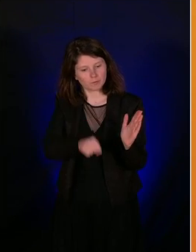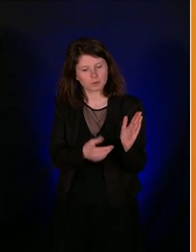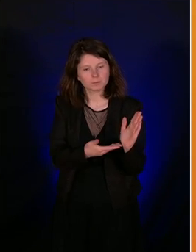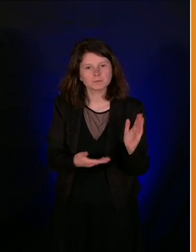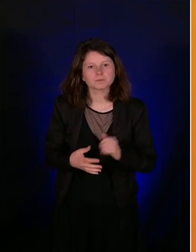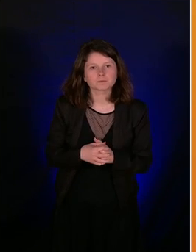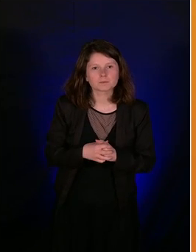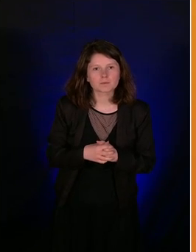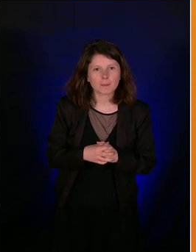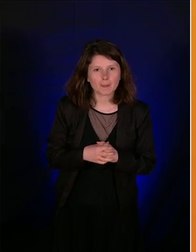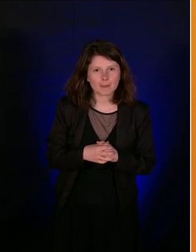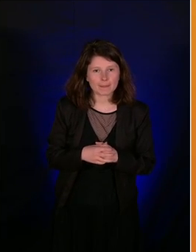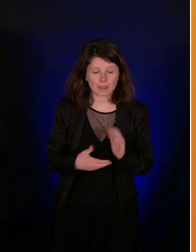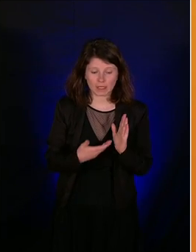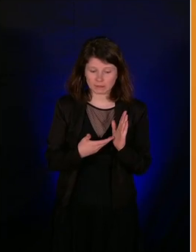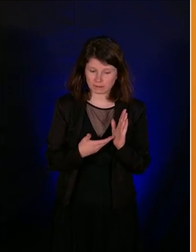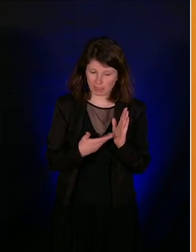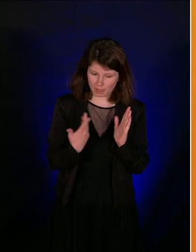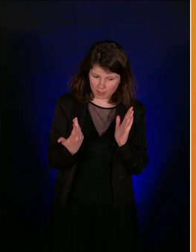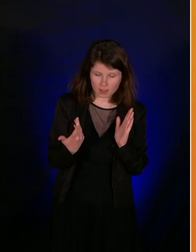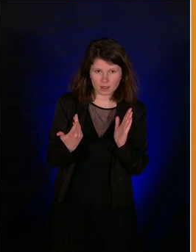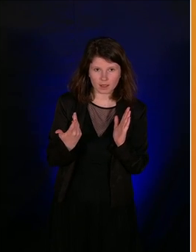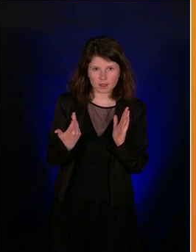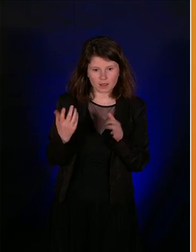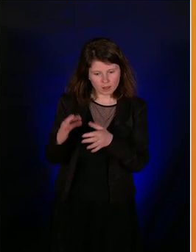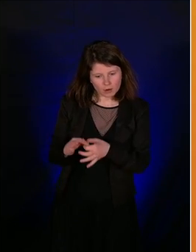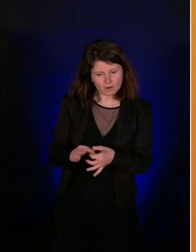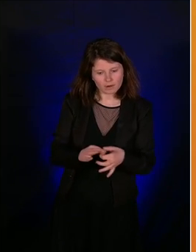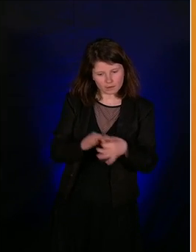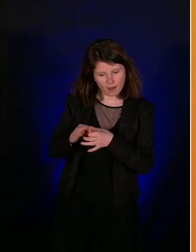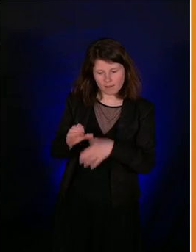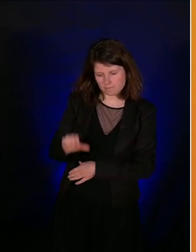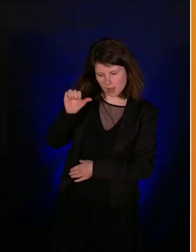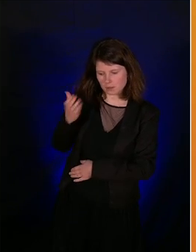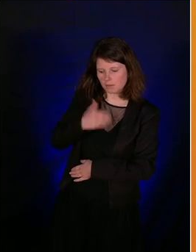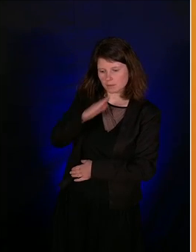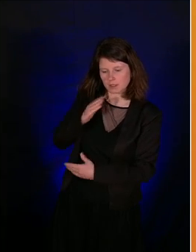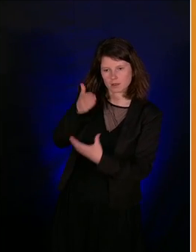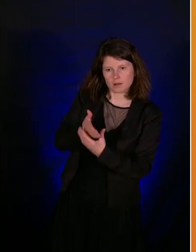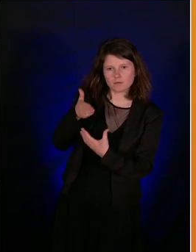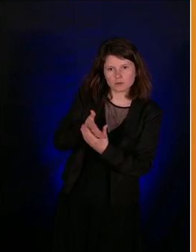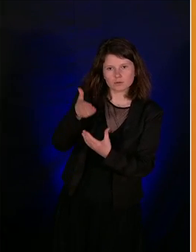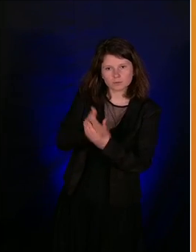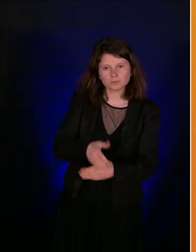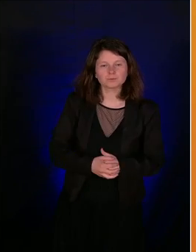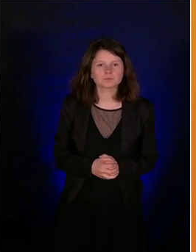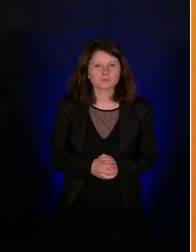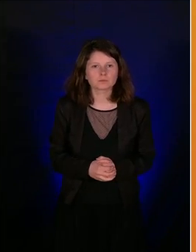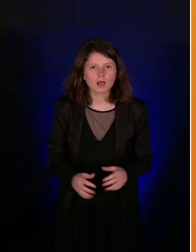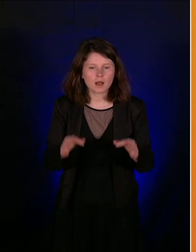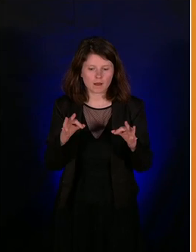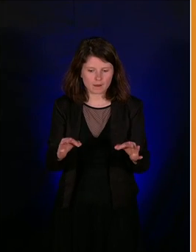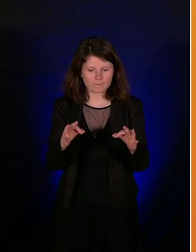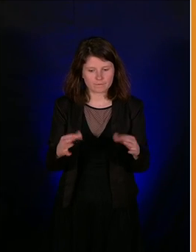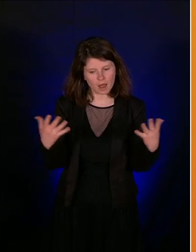que cela correspond à des des interventions de mardi après-midi concernant la question de l'unification on en a